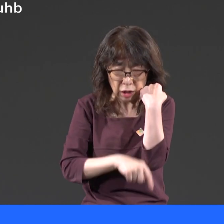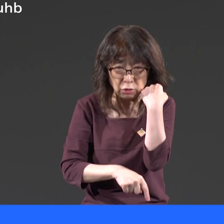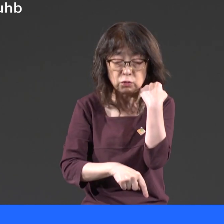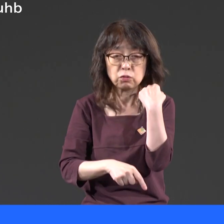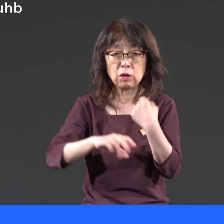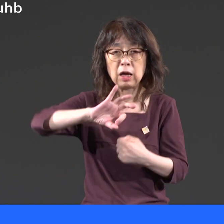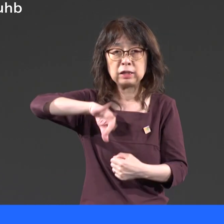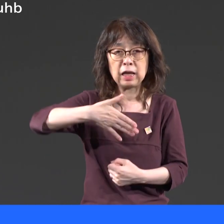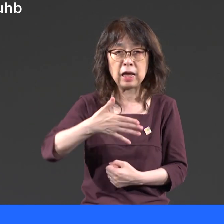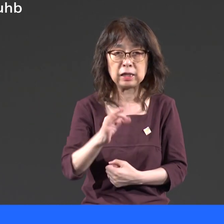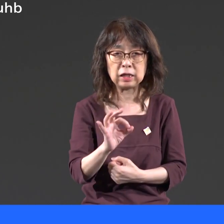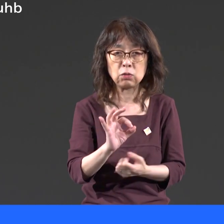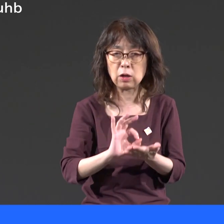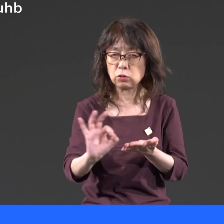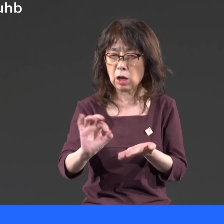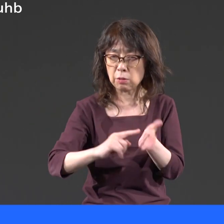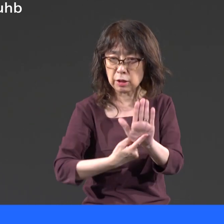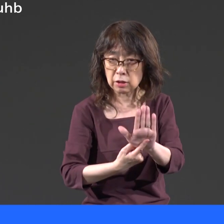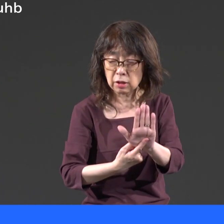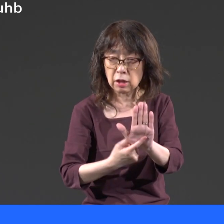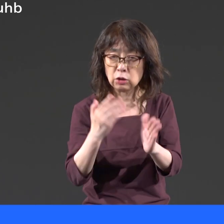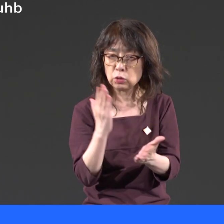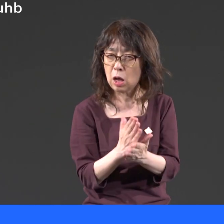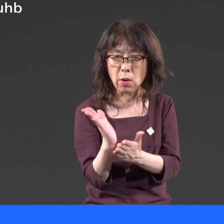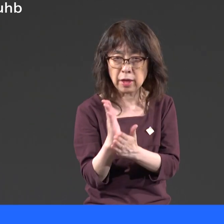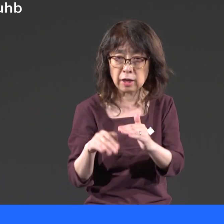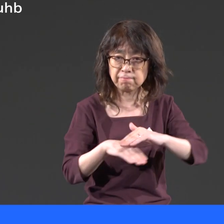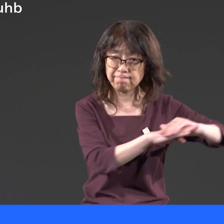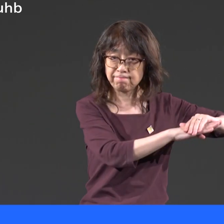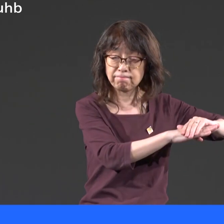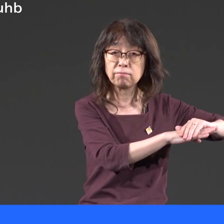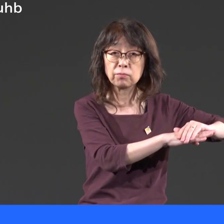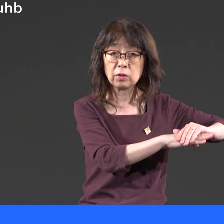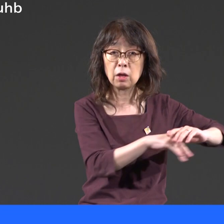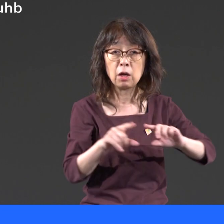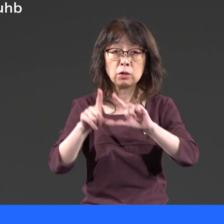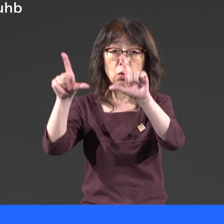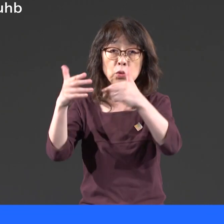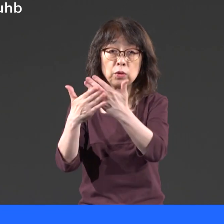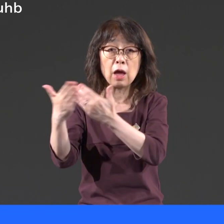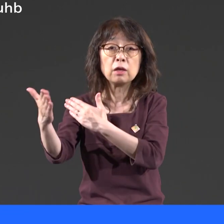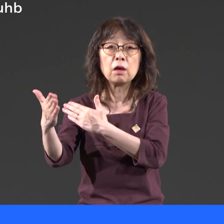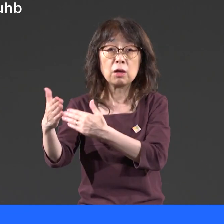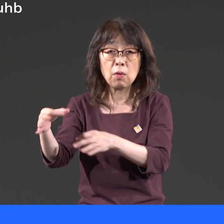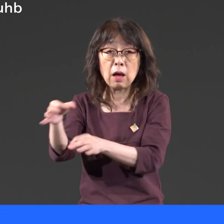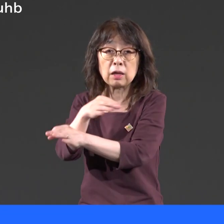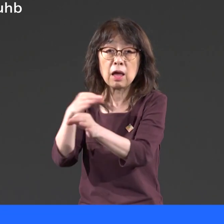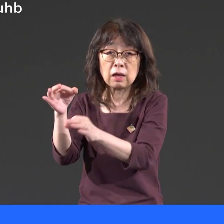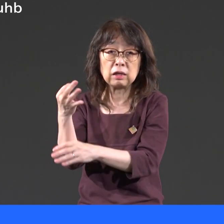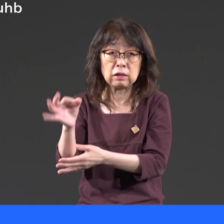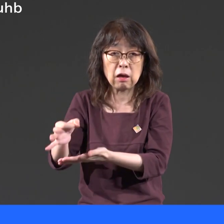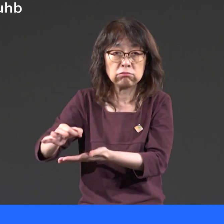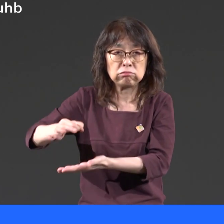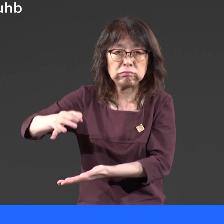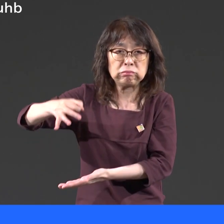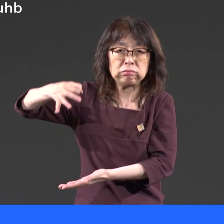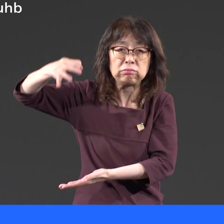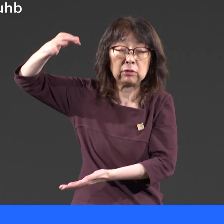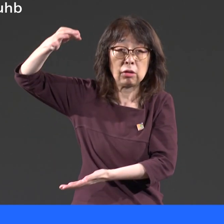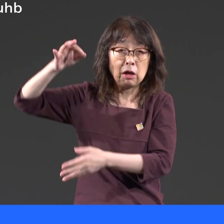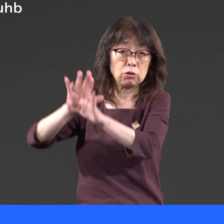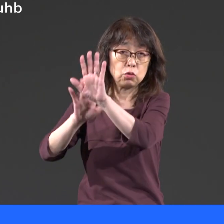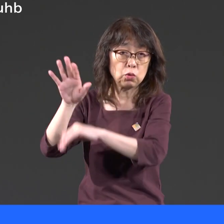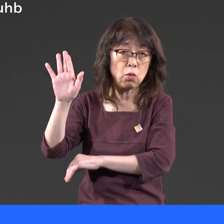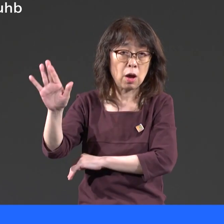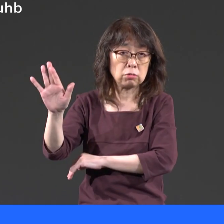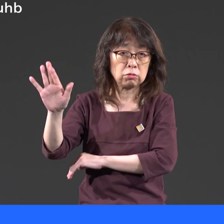う今までも言ってきていると思うんですけれども、東京大会はその経費がどんどん膨らんでいったというあの状況もありますし、まあ、やはりそこの不信